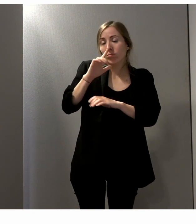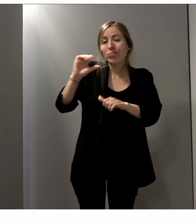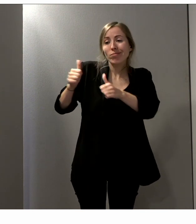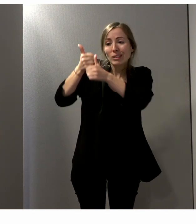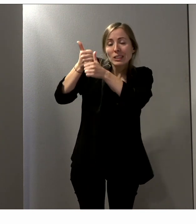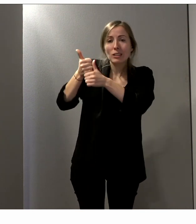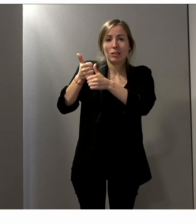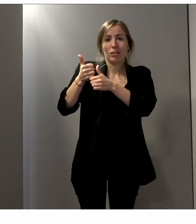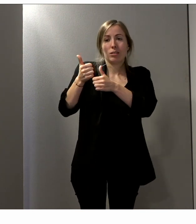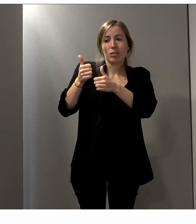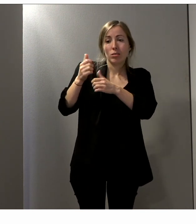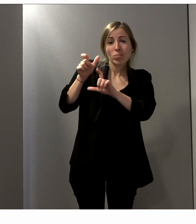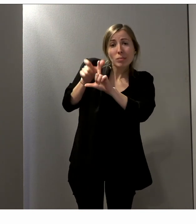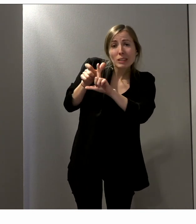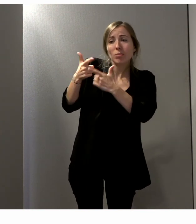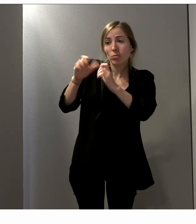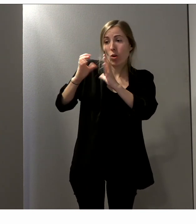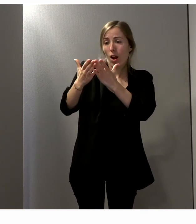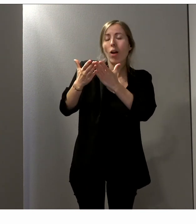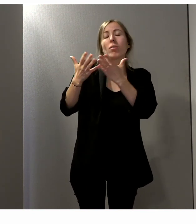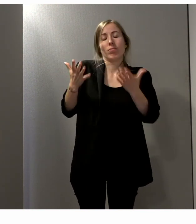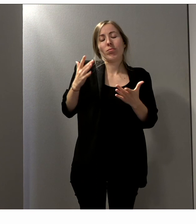tutelle, sous curatelle, par exemple, de pouvoir voter.